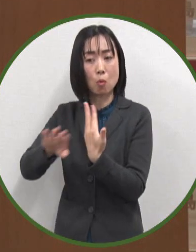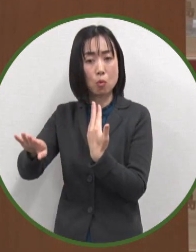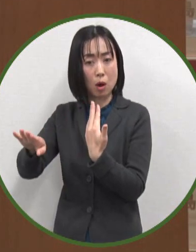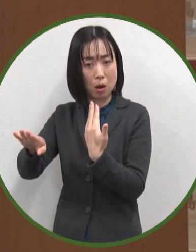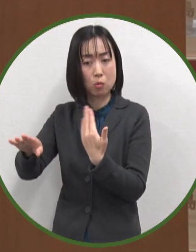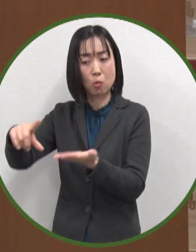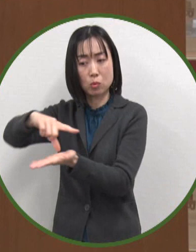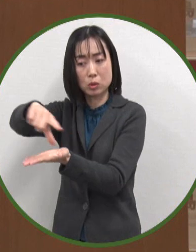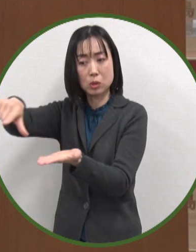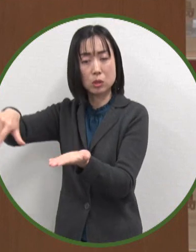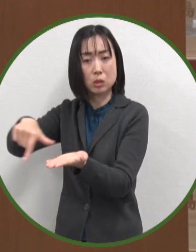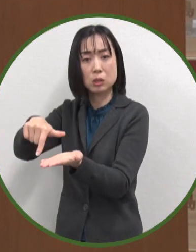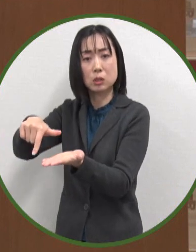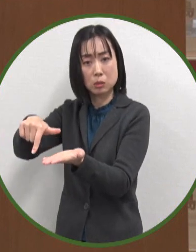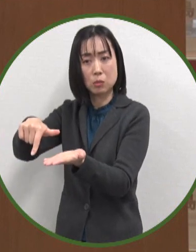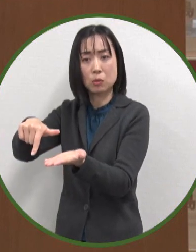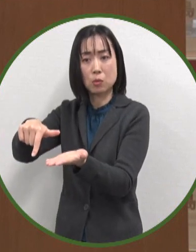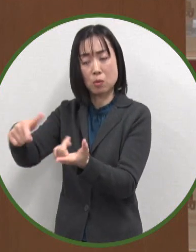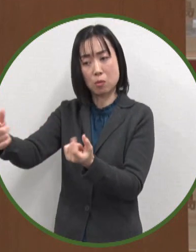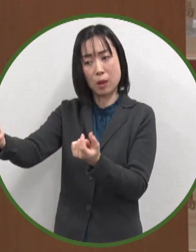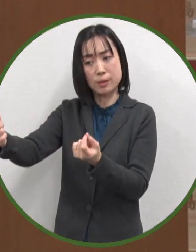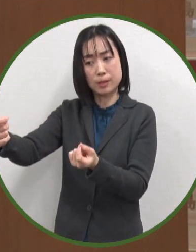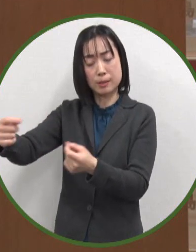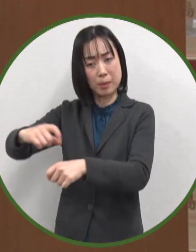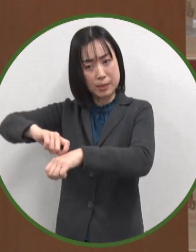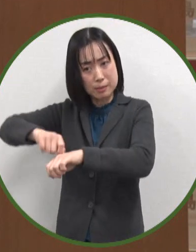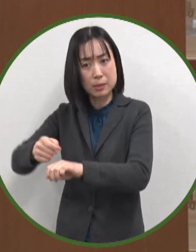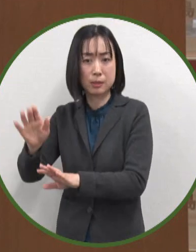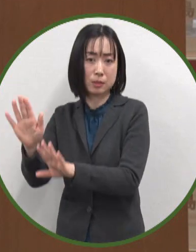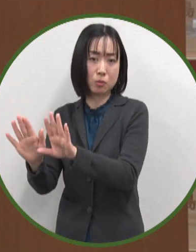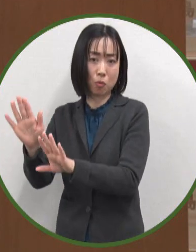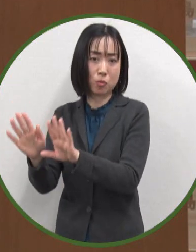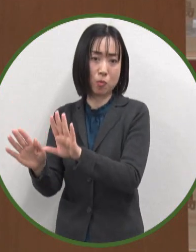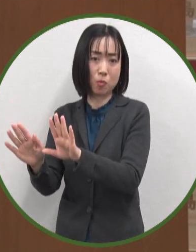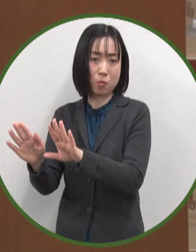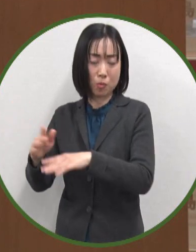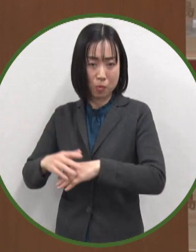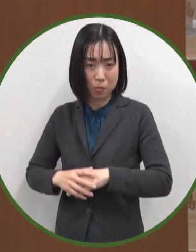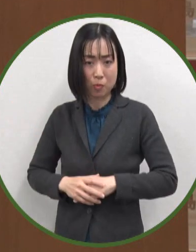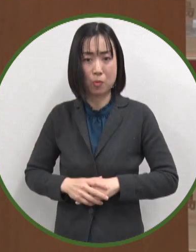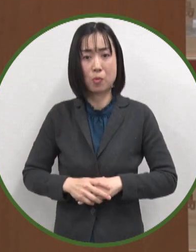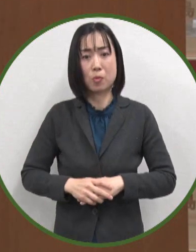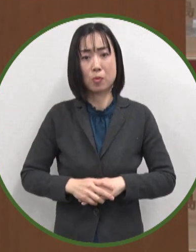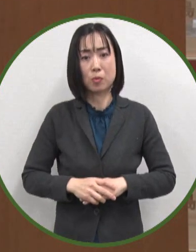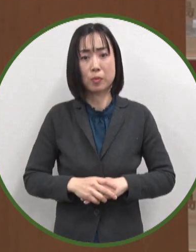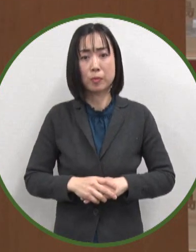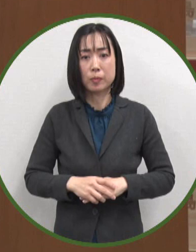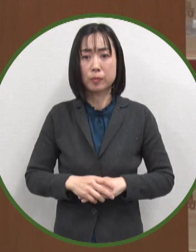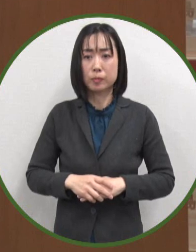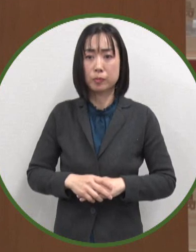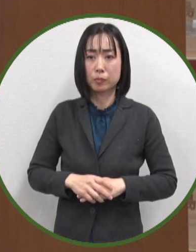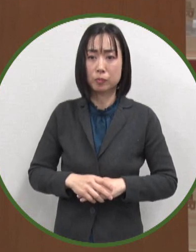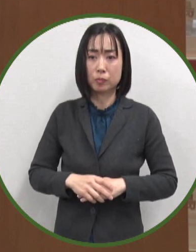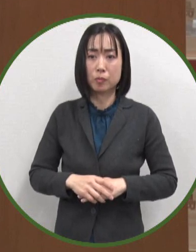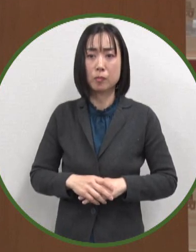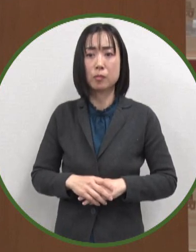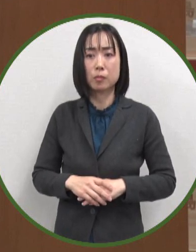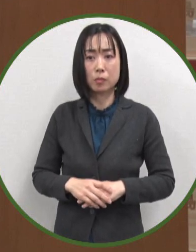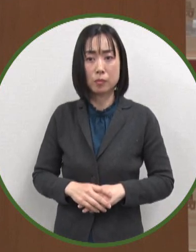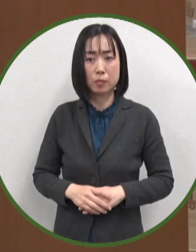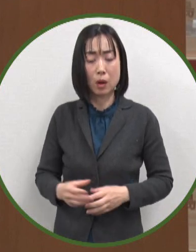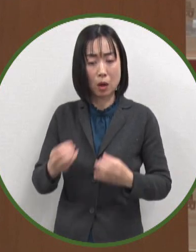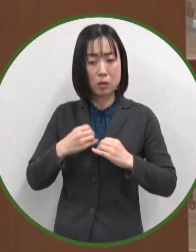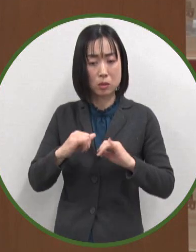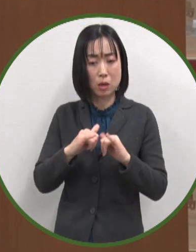のに非常に厳しいところがあるんでですね、なかなか実感が湧かないというところもあるかもしれませんが、新規感染